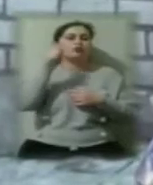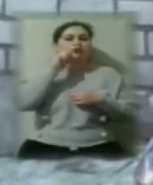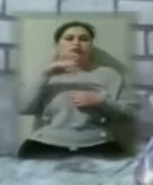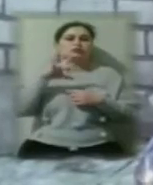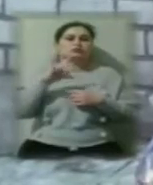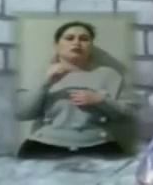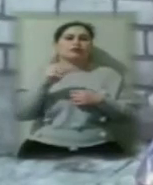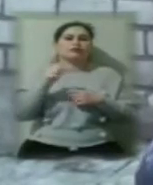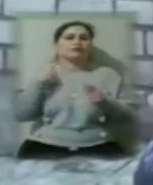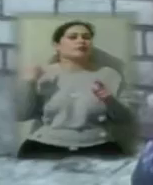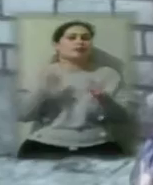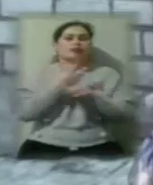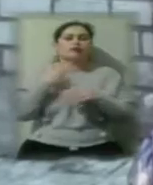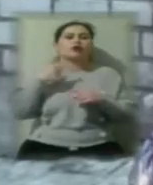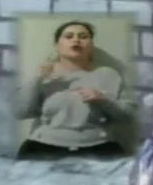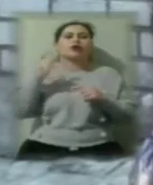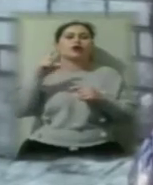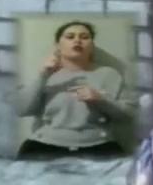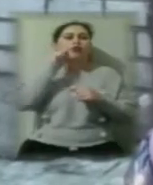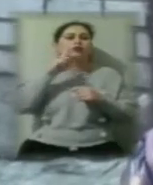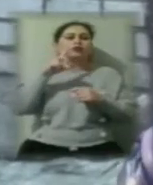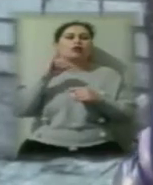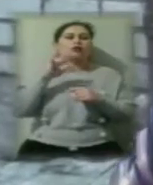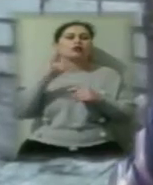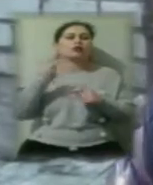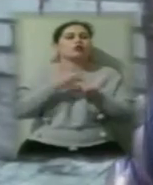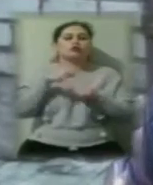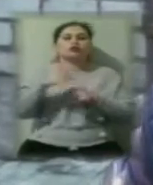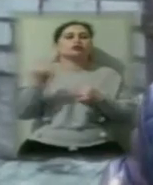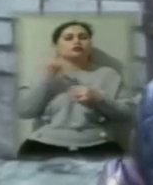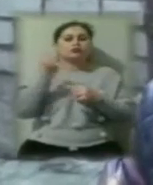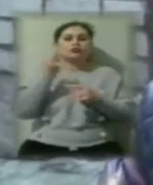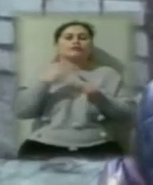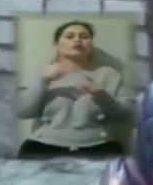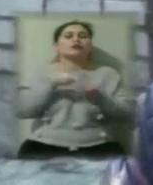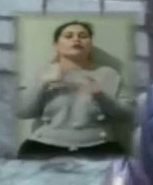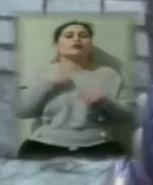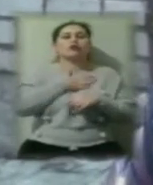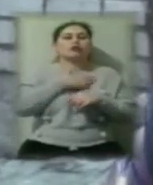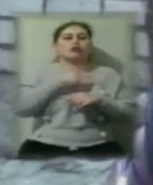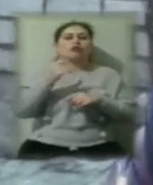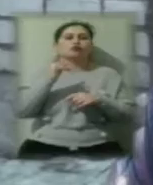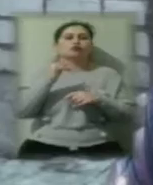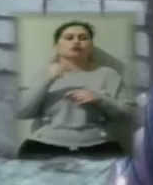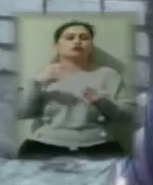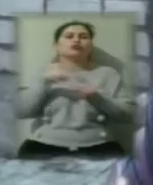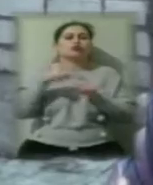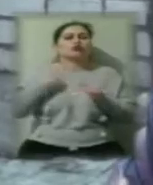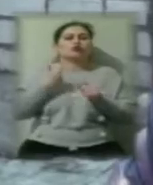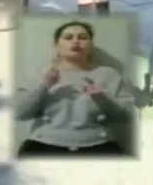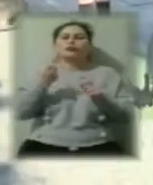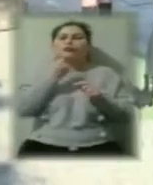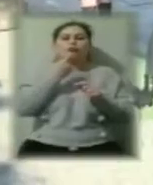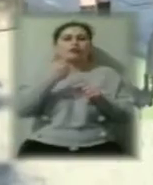перший раз на українському Хеловіні, тут дуже цікаво. Так як я люблю гарбузи, то я вже хочу скуштувати і гарбузову